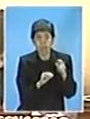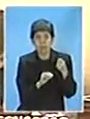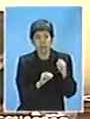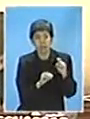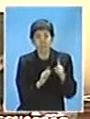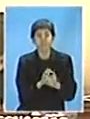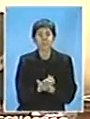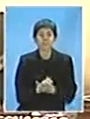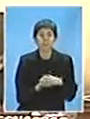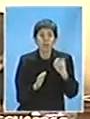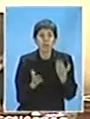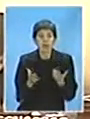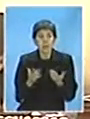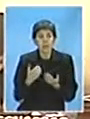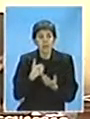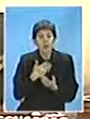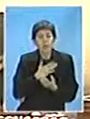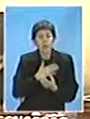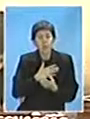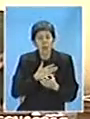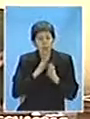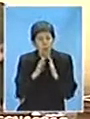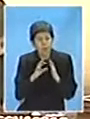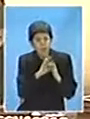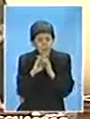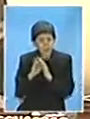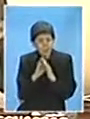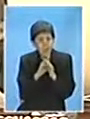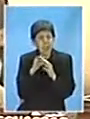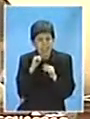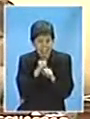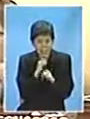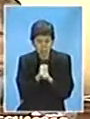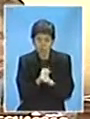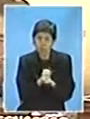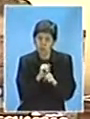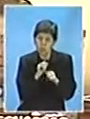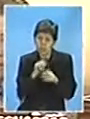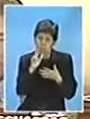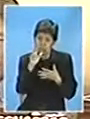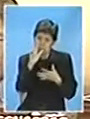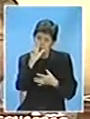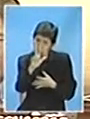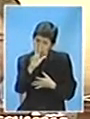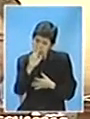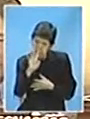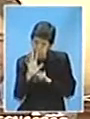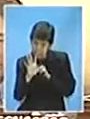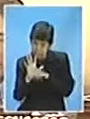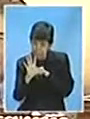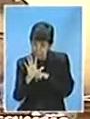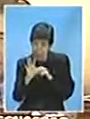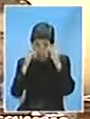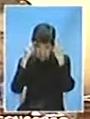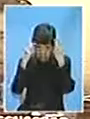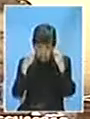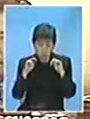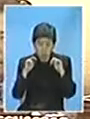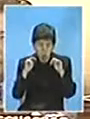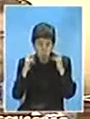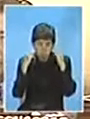นะฮะซึ่งแน่นอนนะผมว่าคนที่จะเกี่ยวข้องเนี่ยมันอยู่ที่3 4 5 ตัว5ตัวเดียวเนี่ยก็เป็นนายกอยู่แล้วนะ